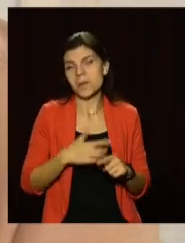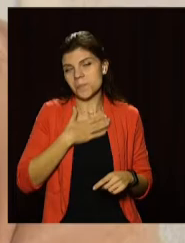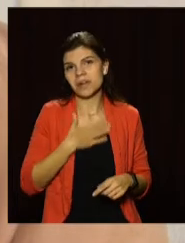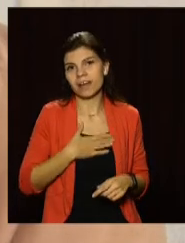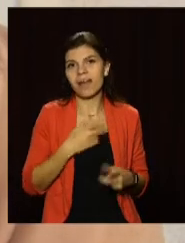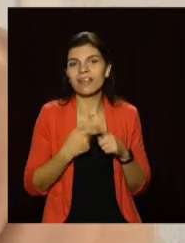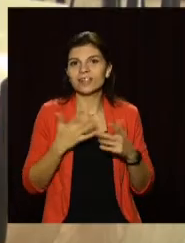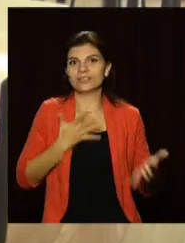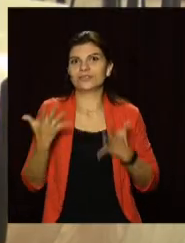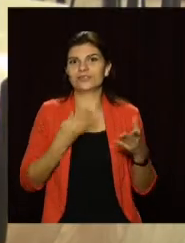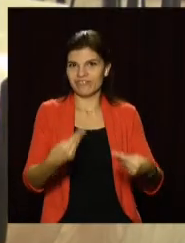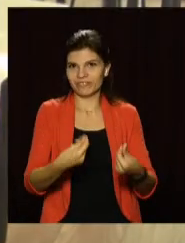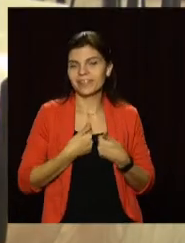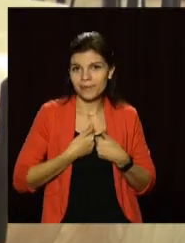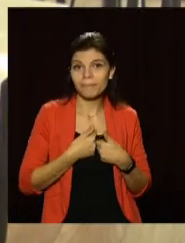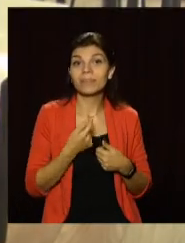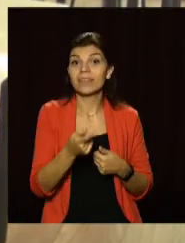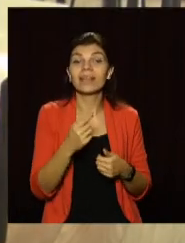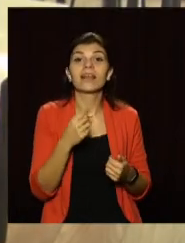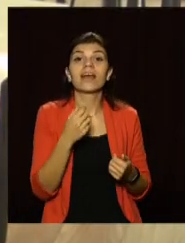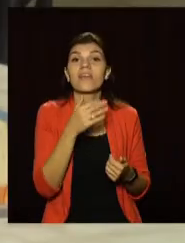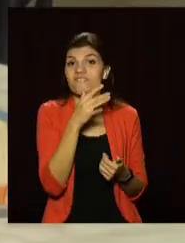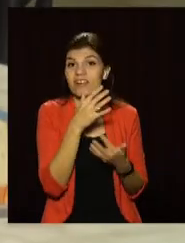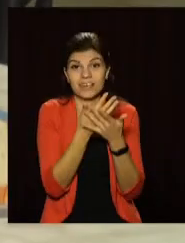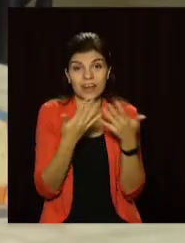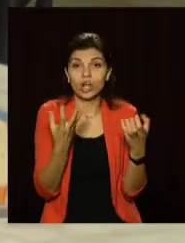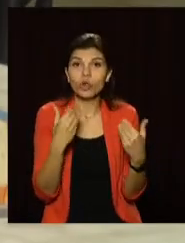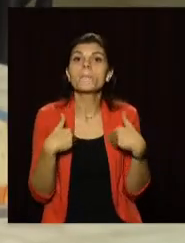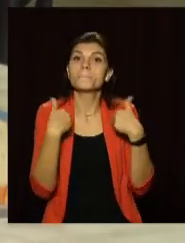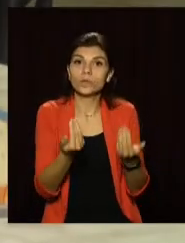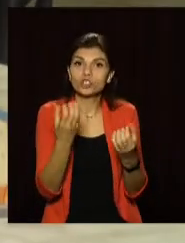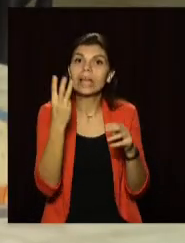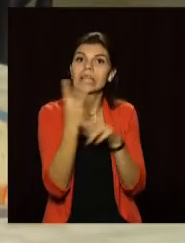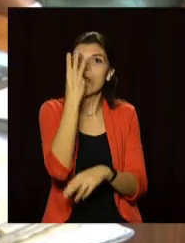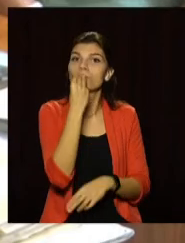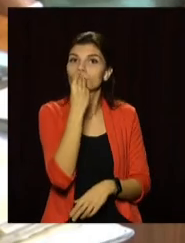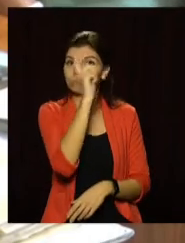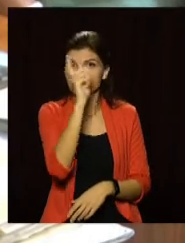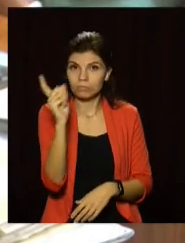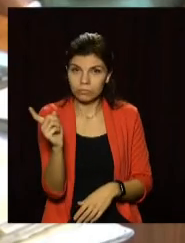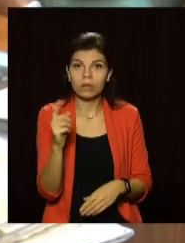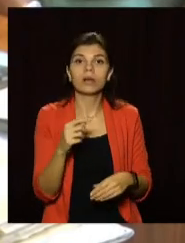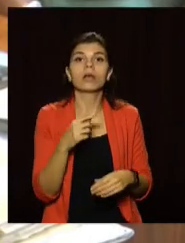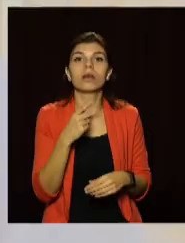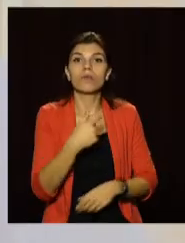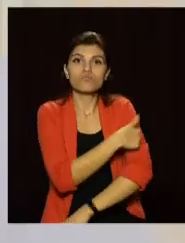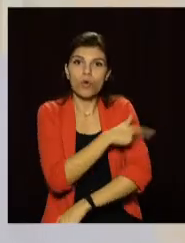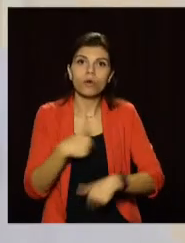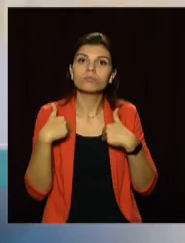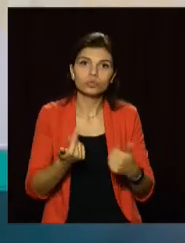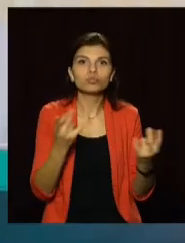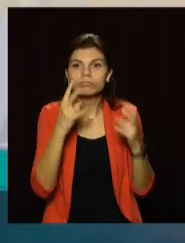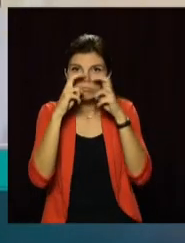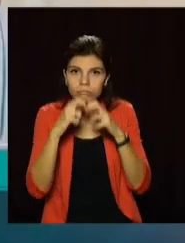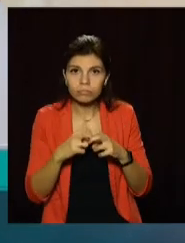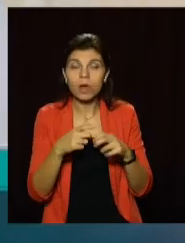приємно, це надихає нас. Окрім різних занять для дозвілля, підопічним пропонується також триразове харчування. Надають послуги медики. Ми